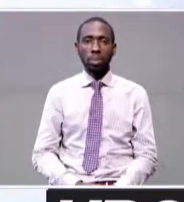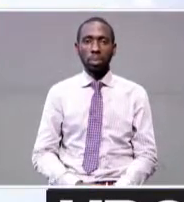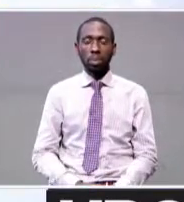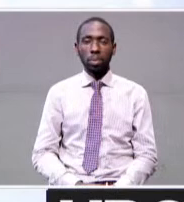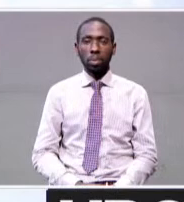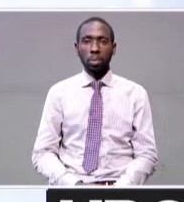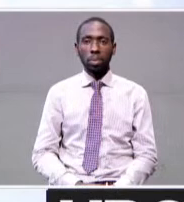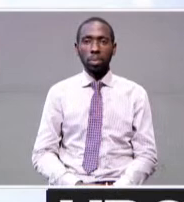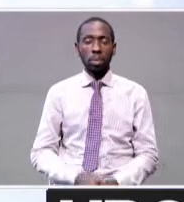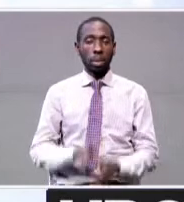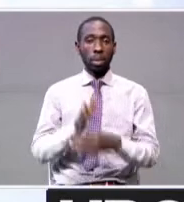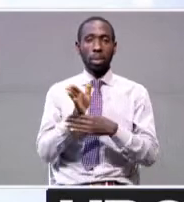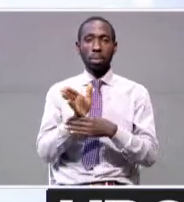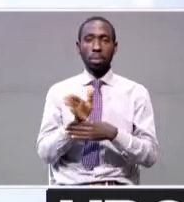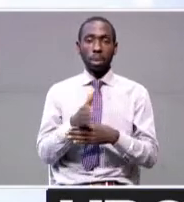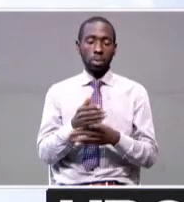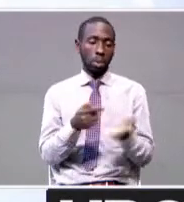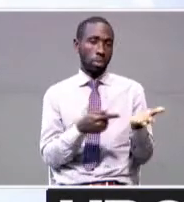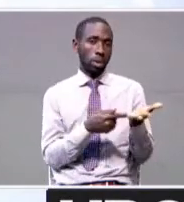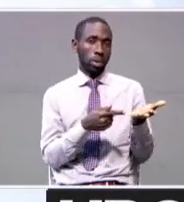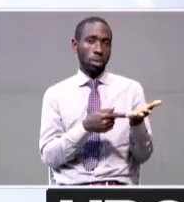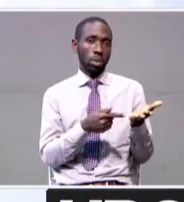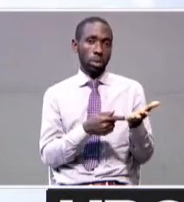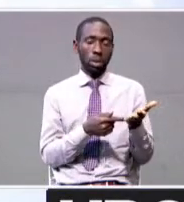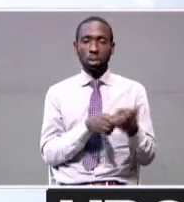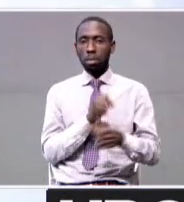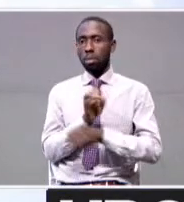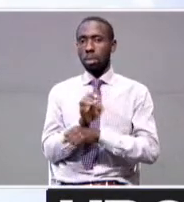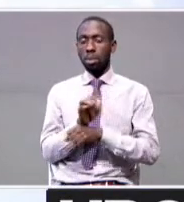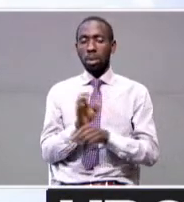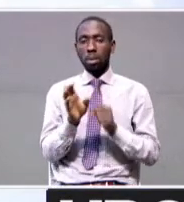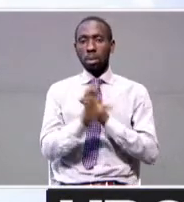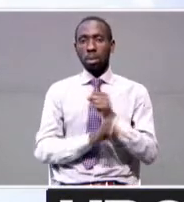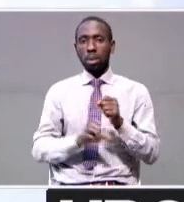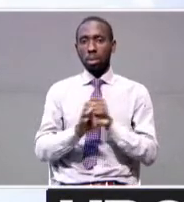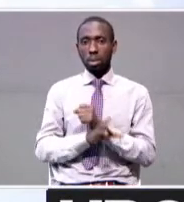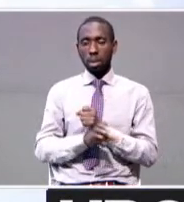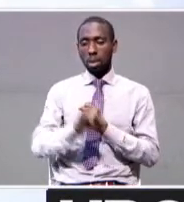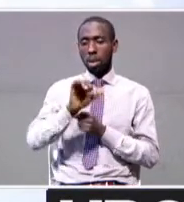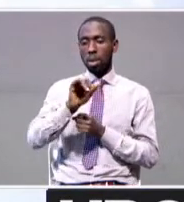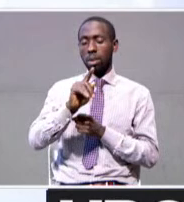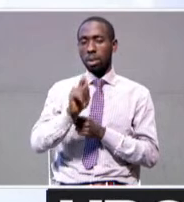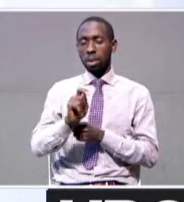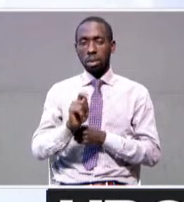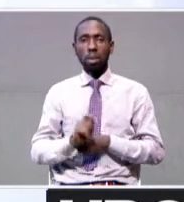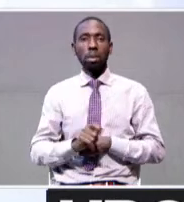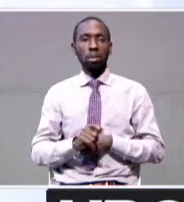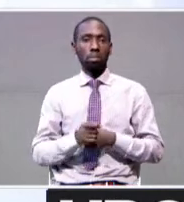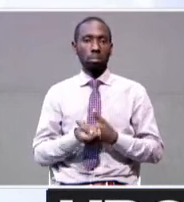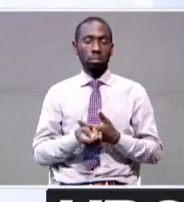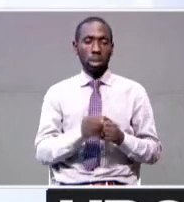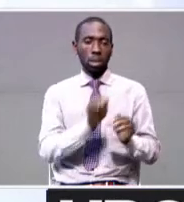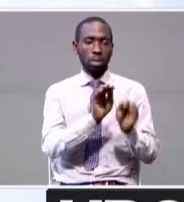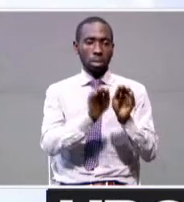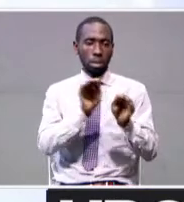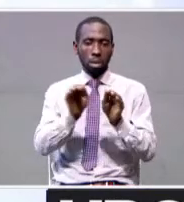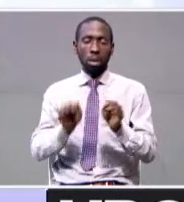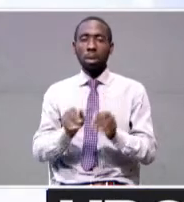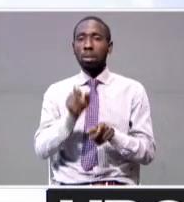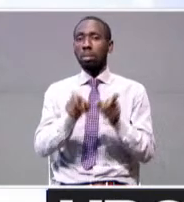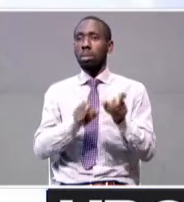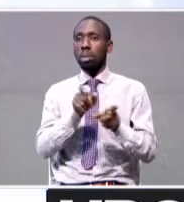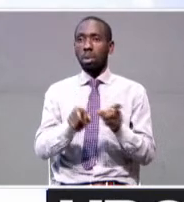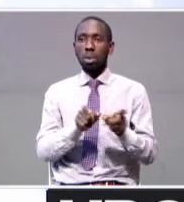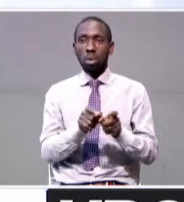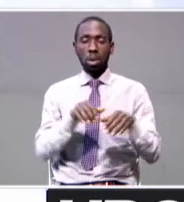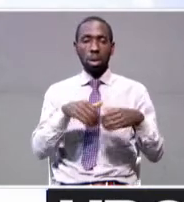Bwe tweyongerayo, Ministry ya Teknologia n'okulungamya eggwanga yakwebuuza ku bantu ku nteekateeka gy'erina ey'okukola amateeka